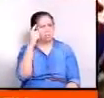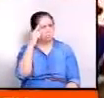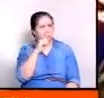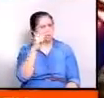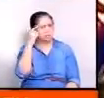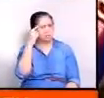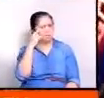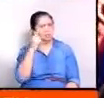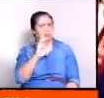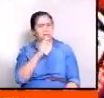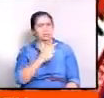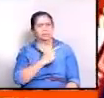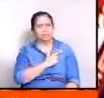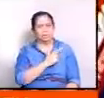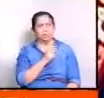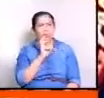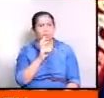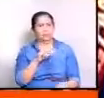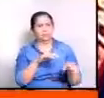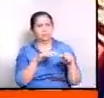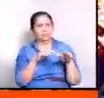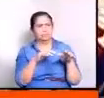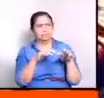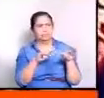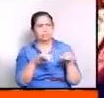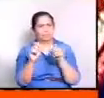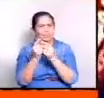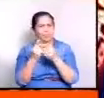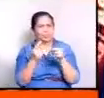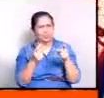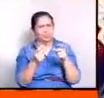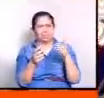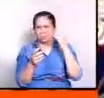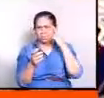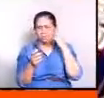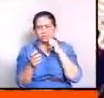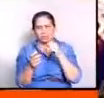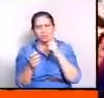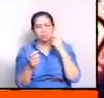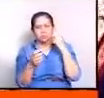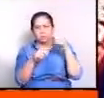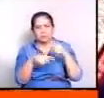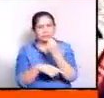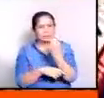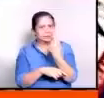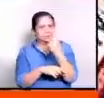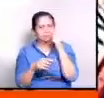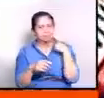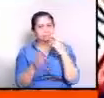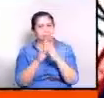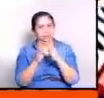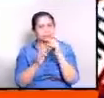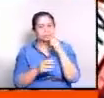Senator Villar will leave the group that she's in now. And we're counting 11. We had a meeting